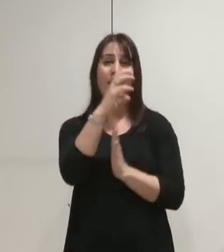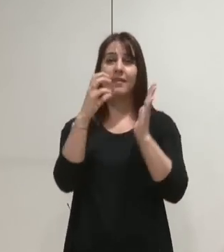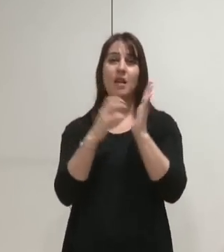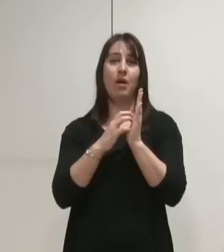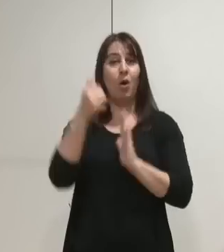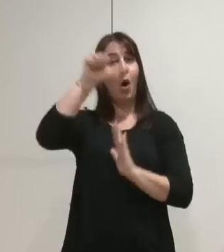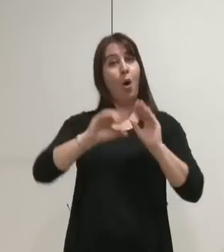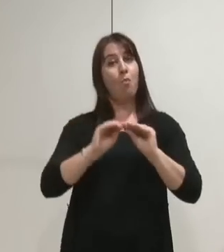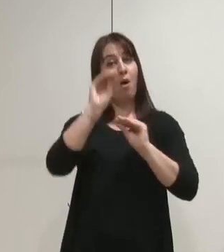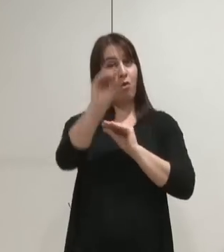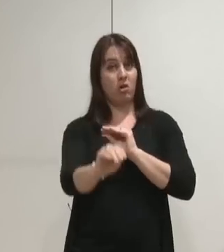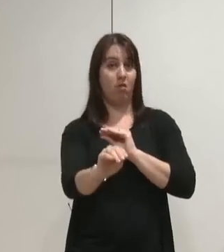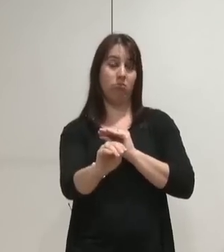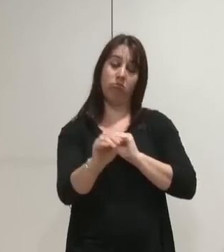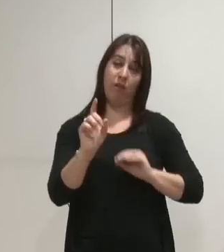mois